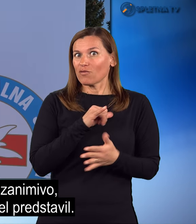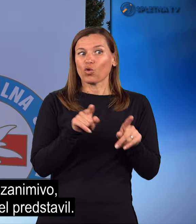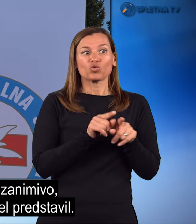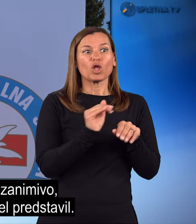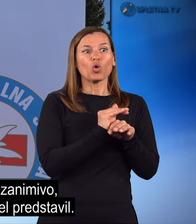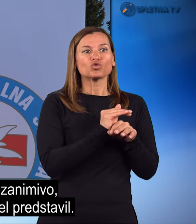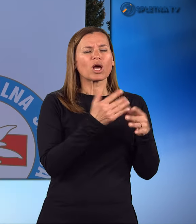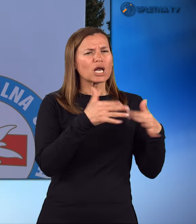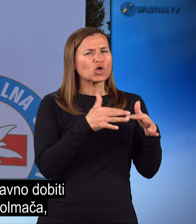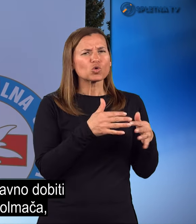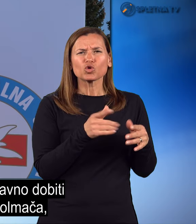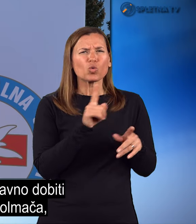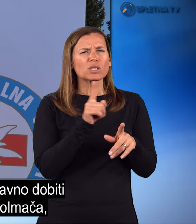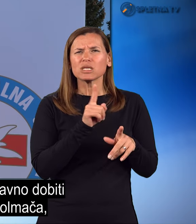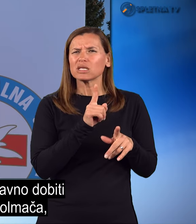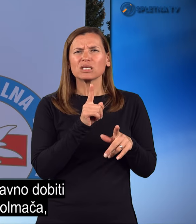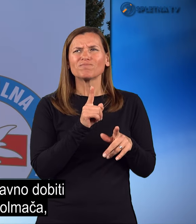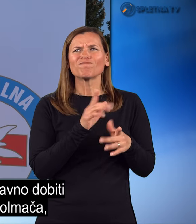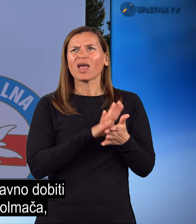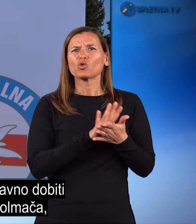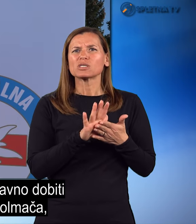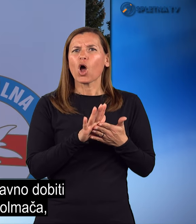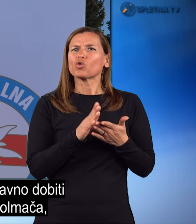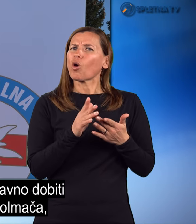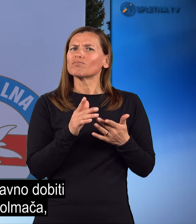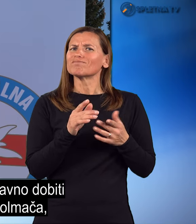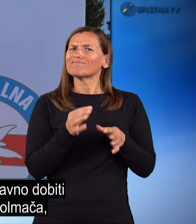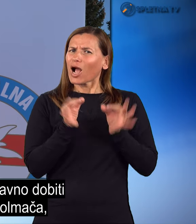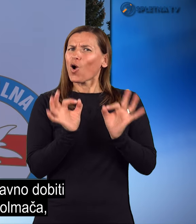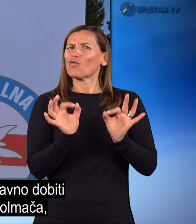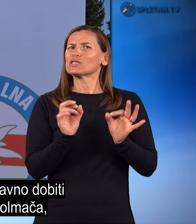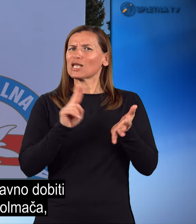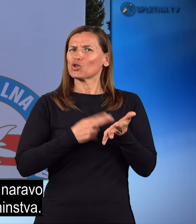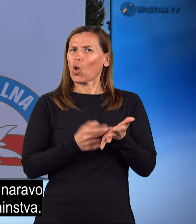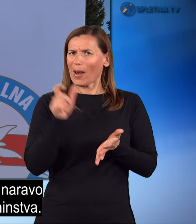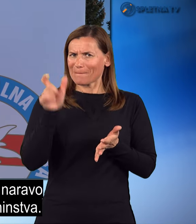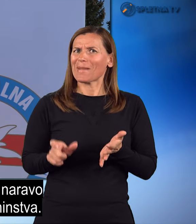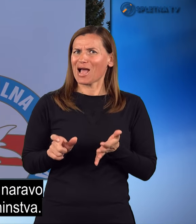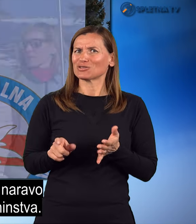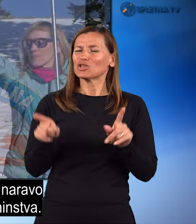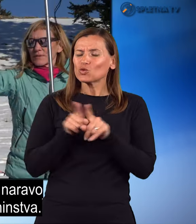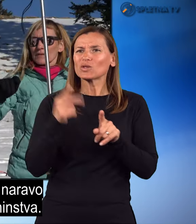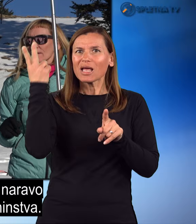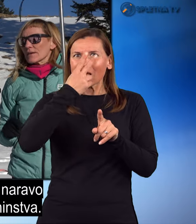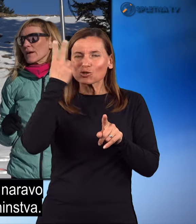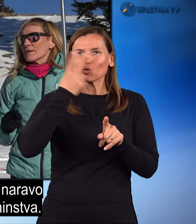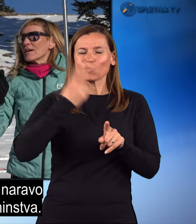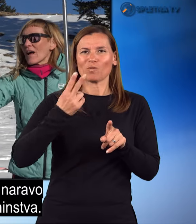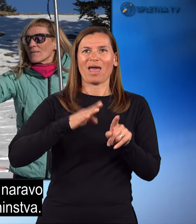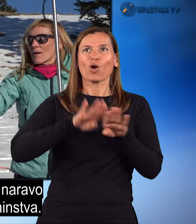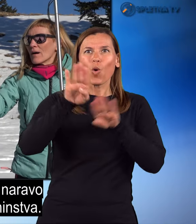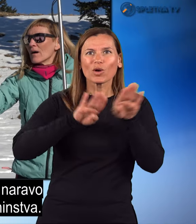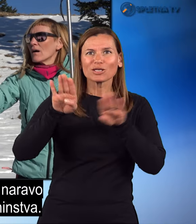del predstavil, da ni tako enostavno tudi zagotoviti kvalitetnega, kakovostnega tolmača, ki razume samo